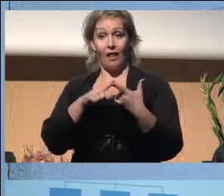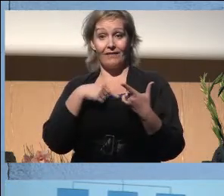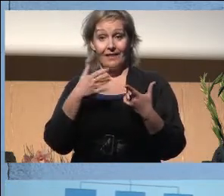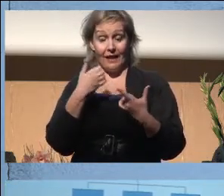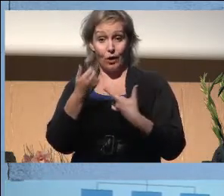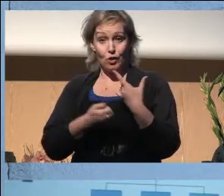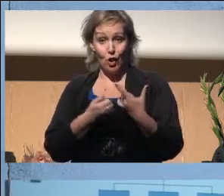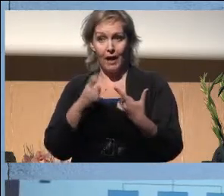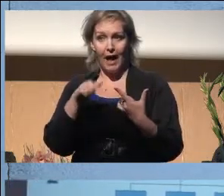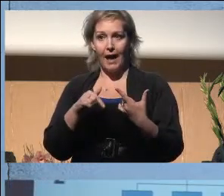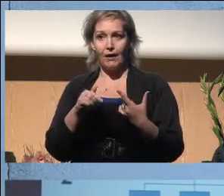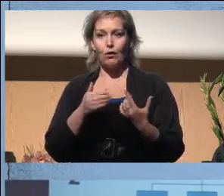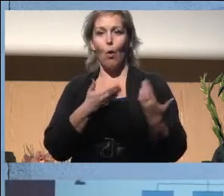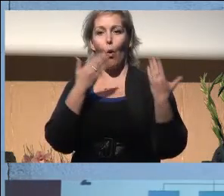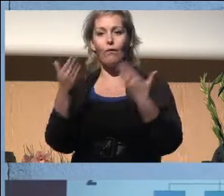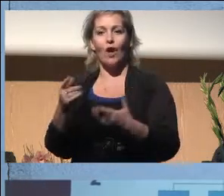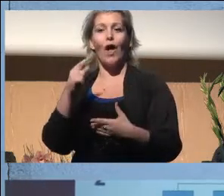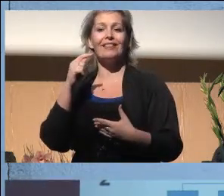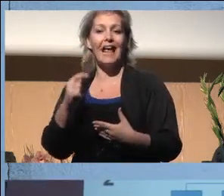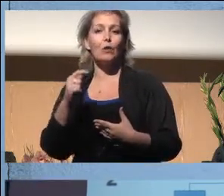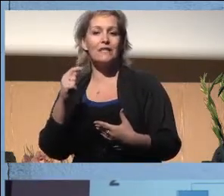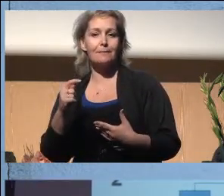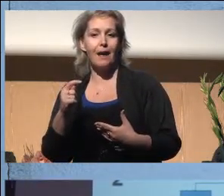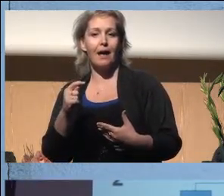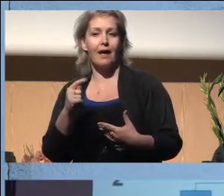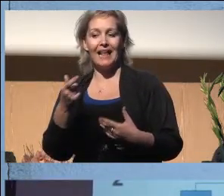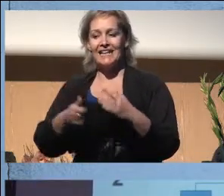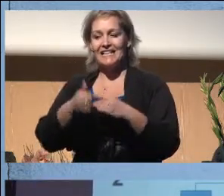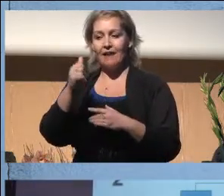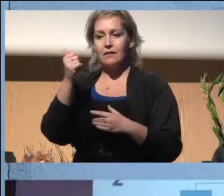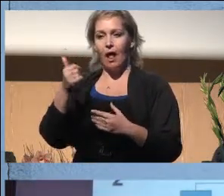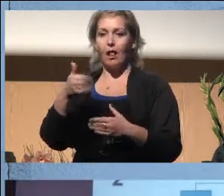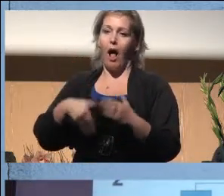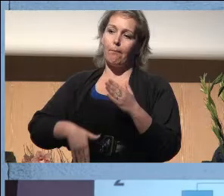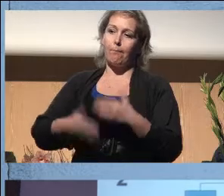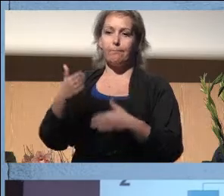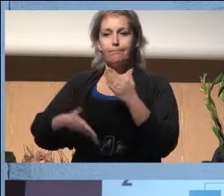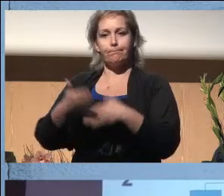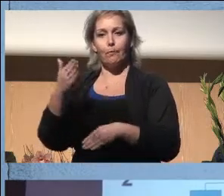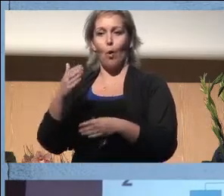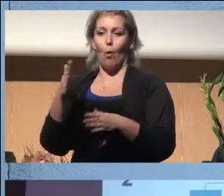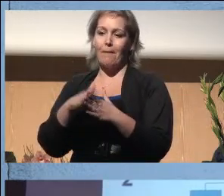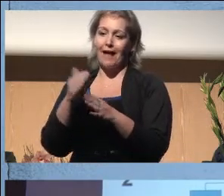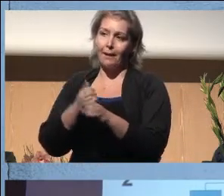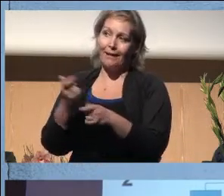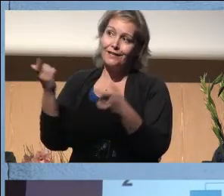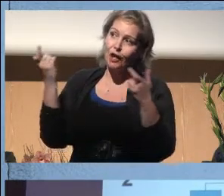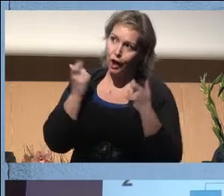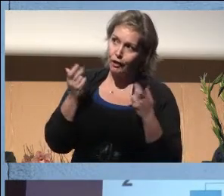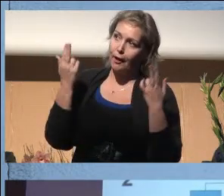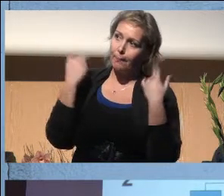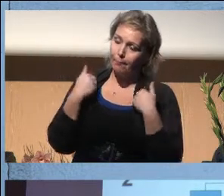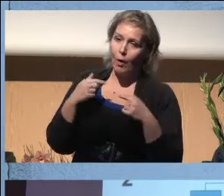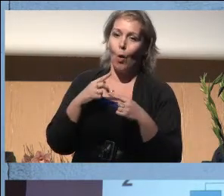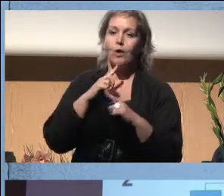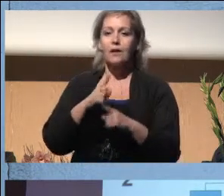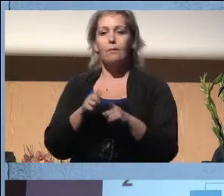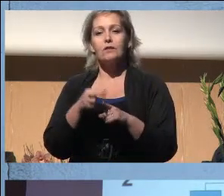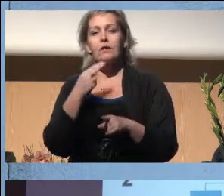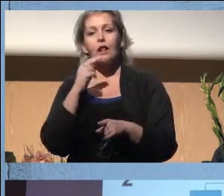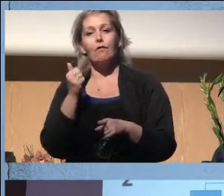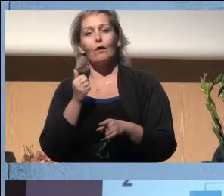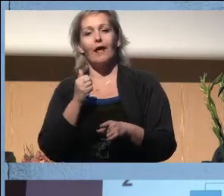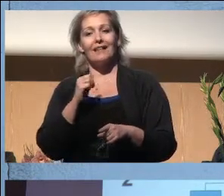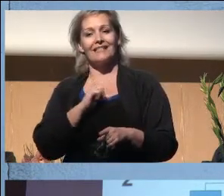behöver göra är att överge taylorismen, där cheferna ska fatta alla beslut och medarbetarna ska lyda, och istället skapa det som vi kan kalla